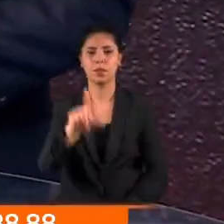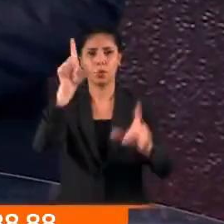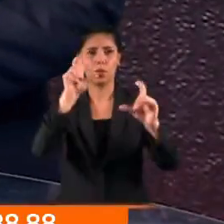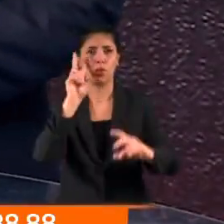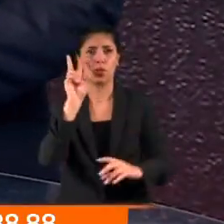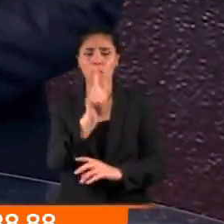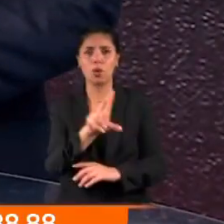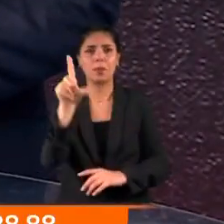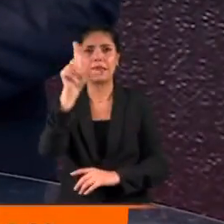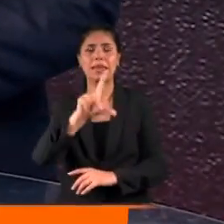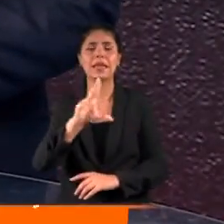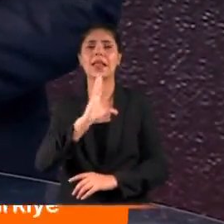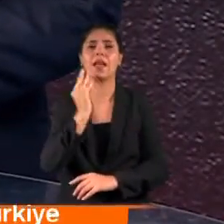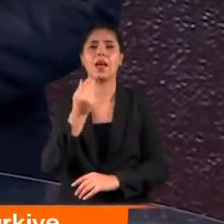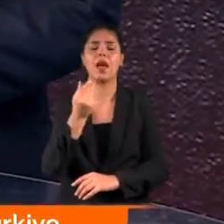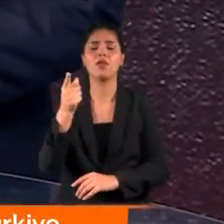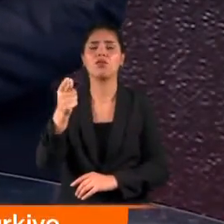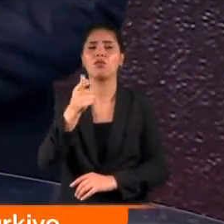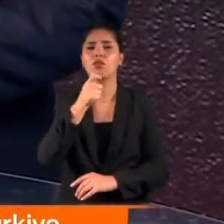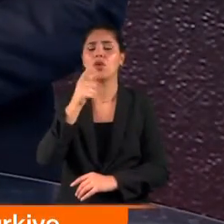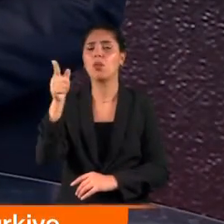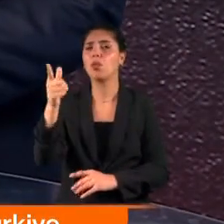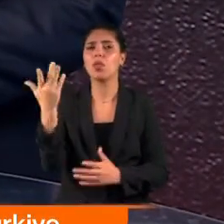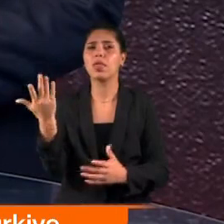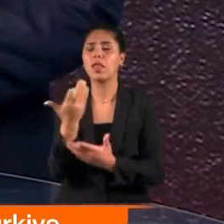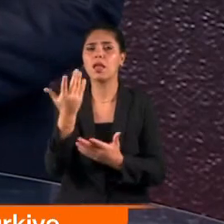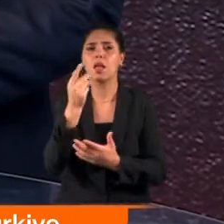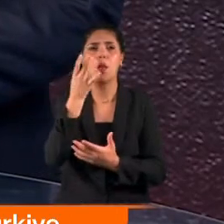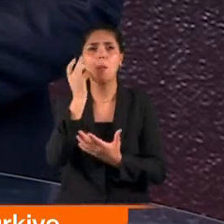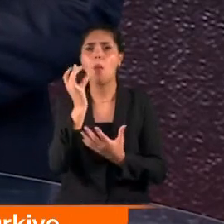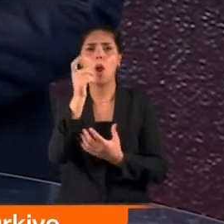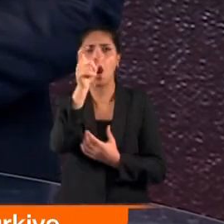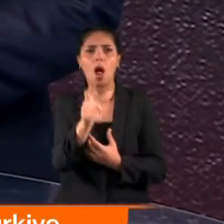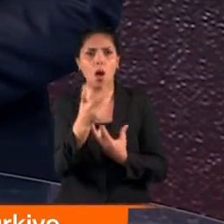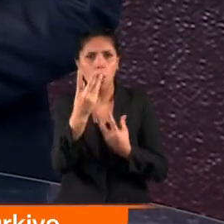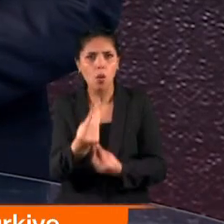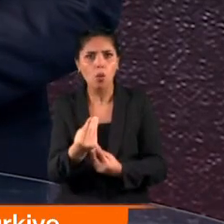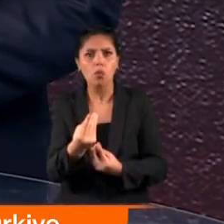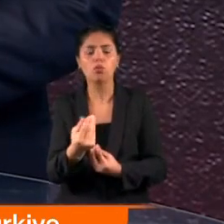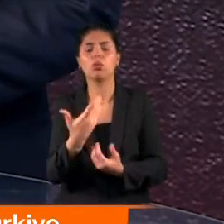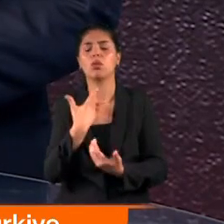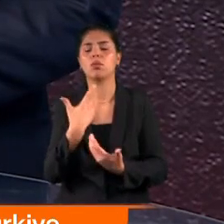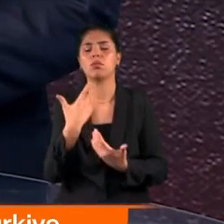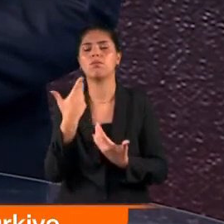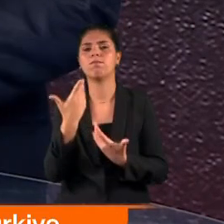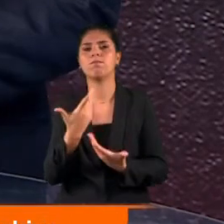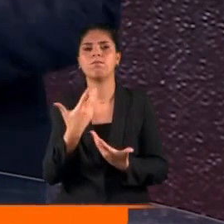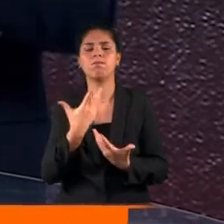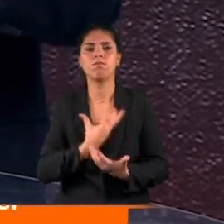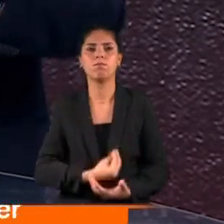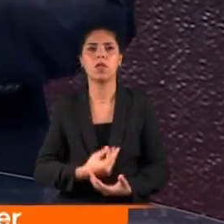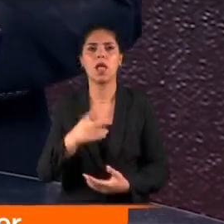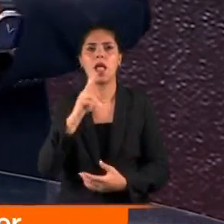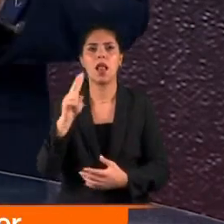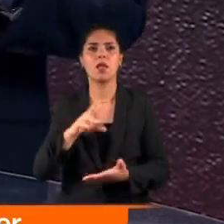Bu fotoğrafı görüp liseli gencin nasıl bu hale geldiğini öğrenince tepkisiz kalabilmek mümkün değil gerçekten. Meslek lisesi öğrencisi İsmet